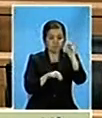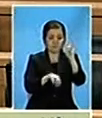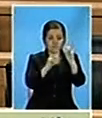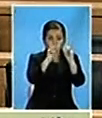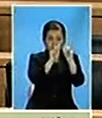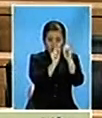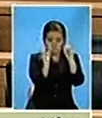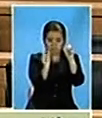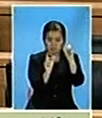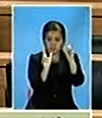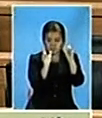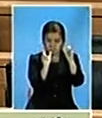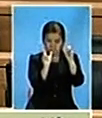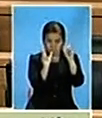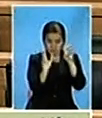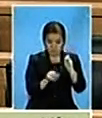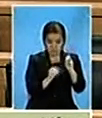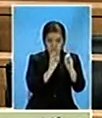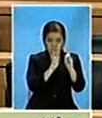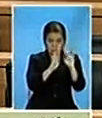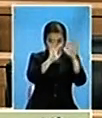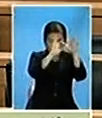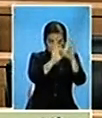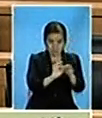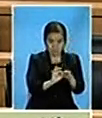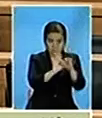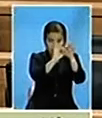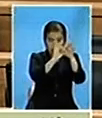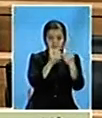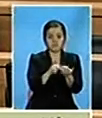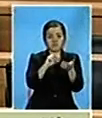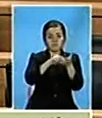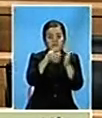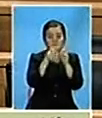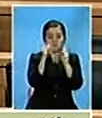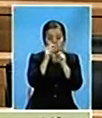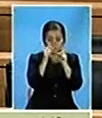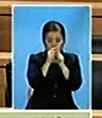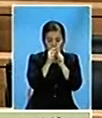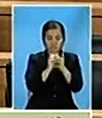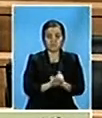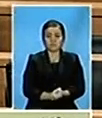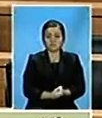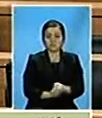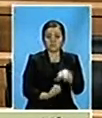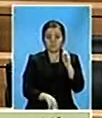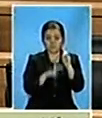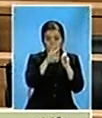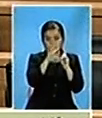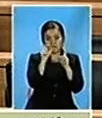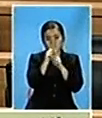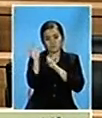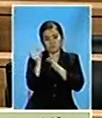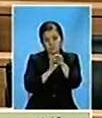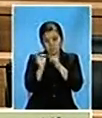3นะฮะเพราะว่าไอ้ตัวนั้นเป็นการให้การจำกัดความนะครับตรงนี้เป็นการ อธิบายมันก็ยกตัวอย่